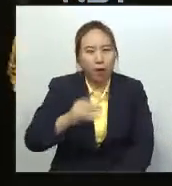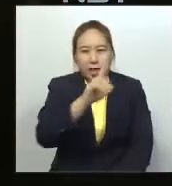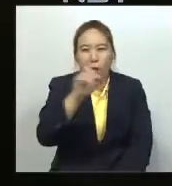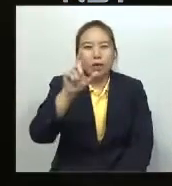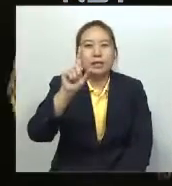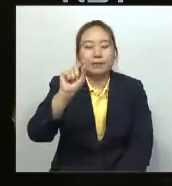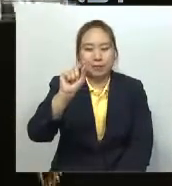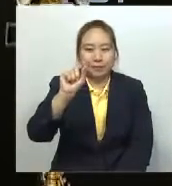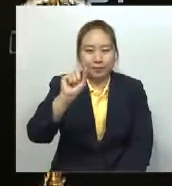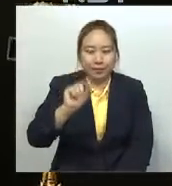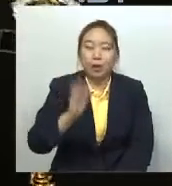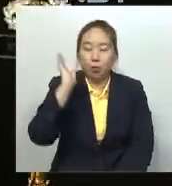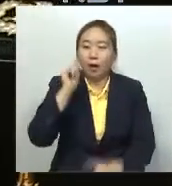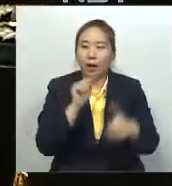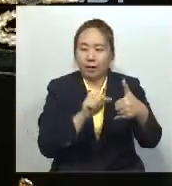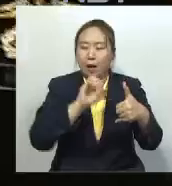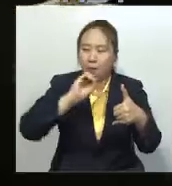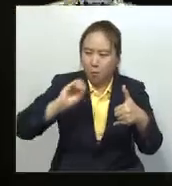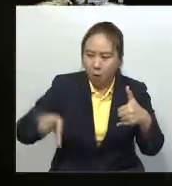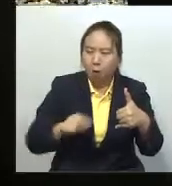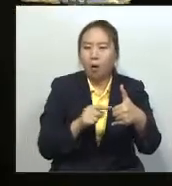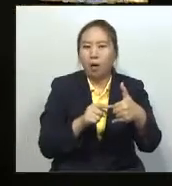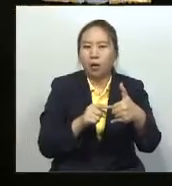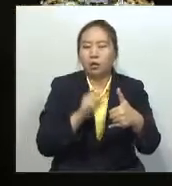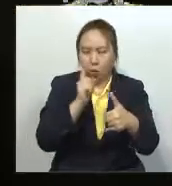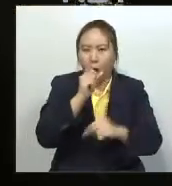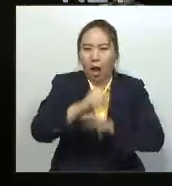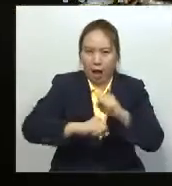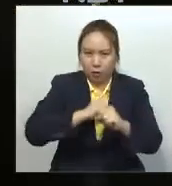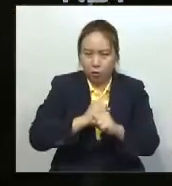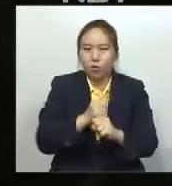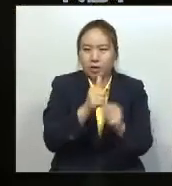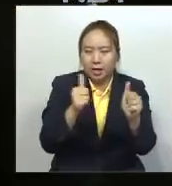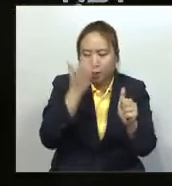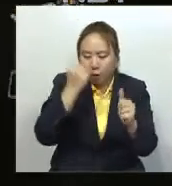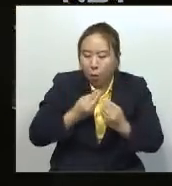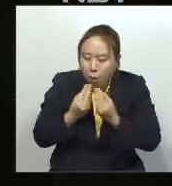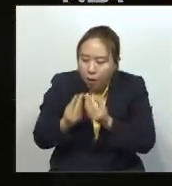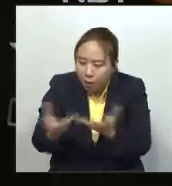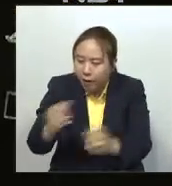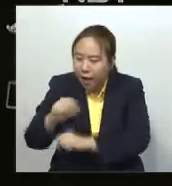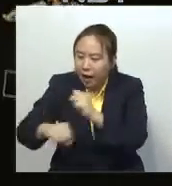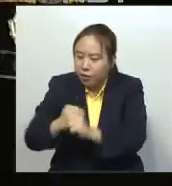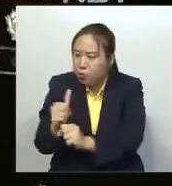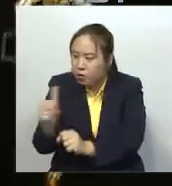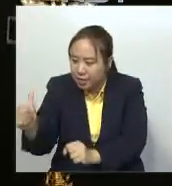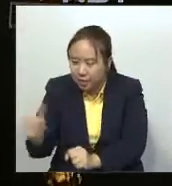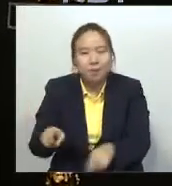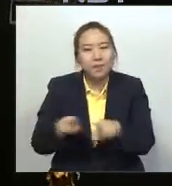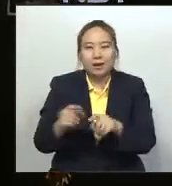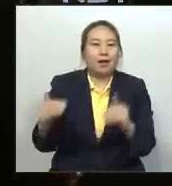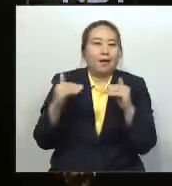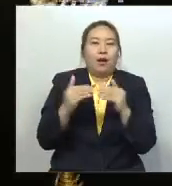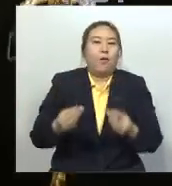นะครับโดยพลเอกเปรมก็กล่าวนะครับว่าต้องอายุยืนในเมื่อเราอวยพรให้คนอื่นอายุยืนเราก็ต้องอายุยืนด้วย